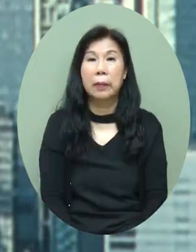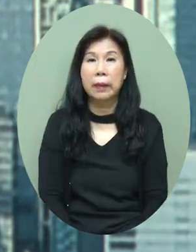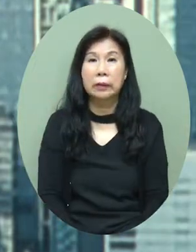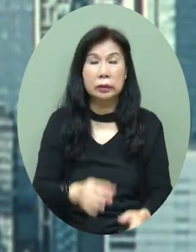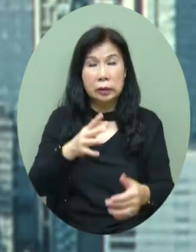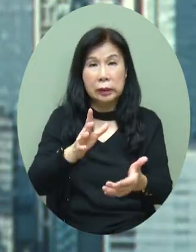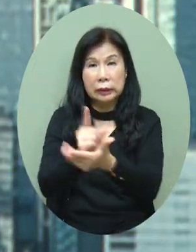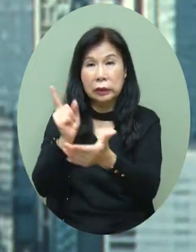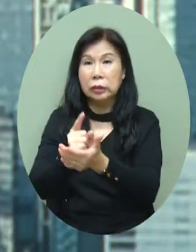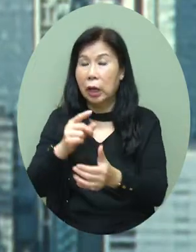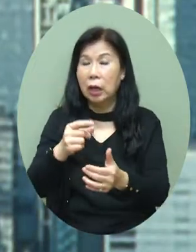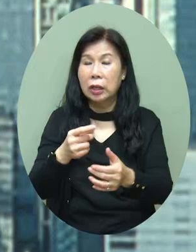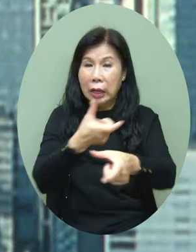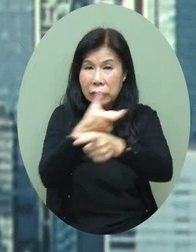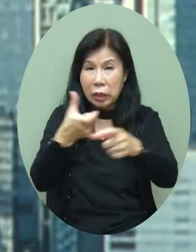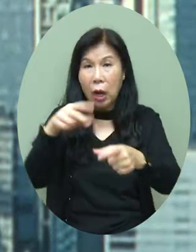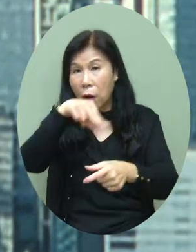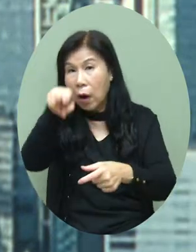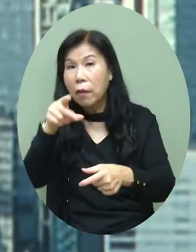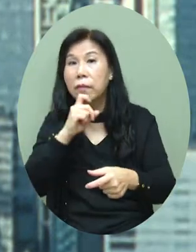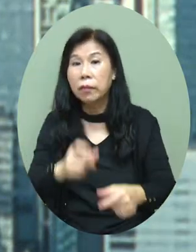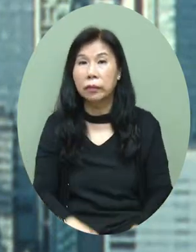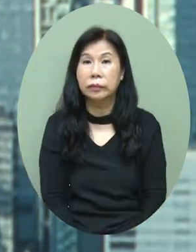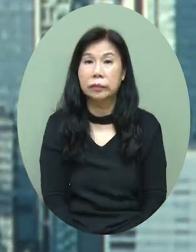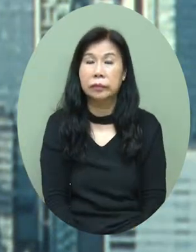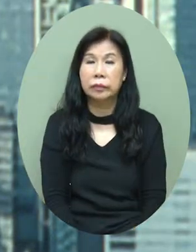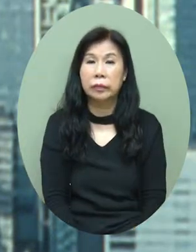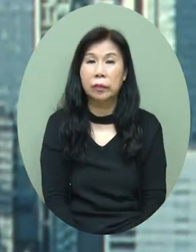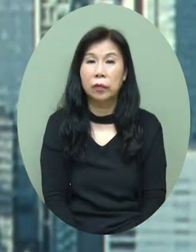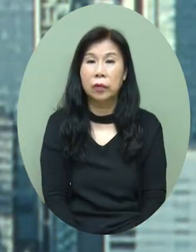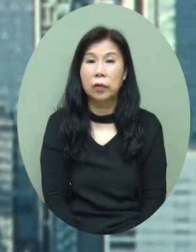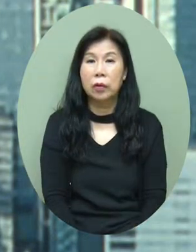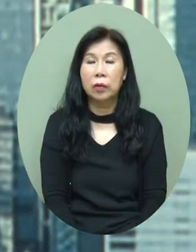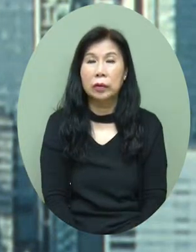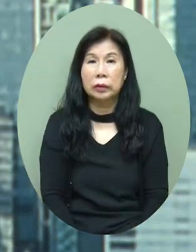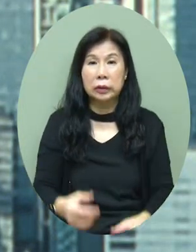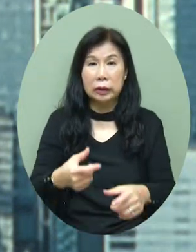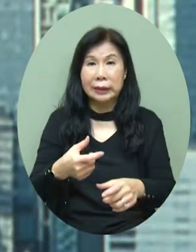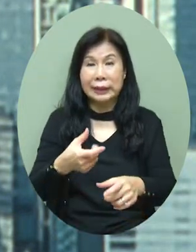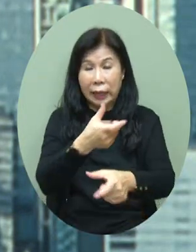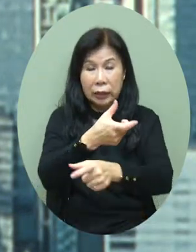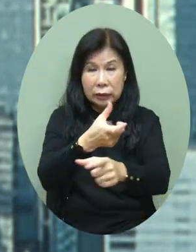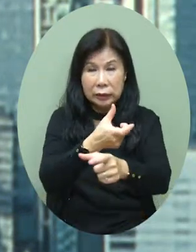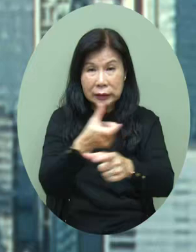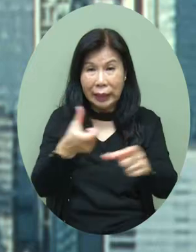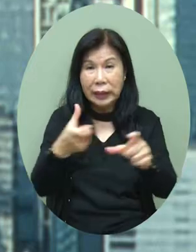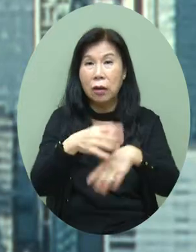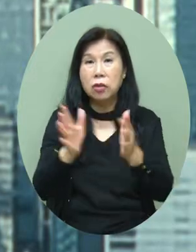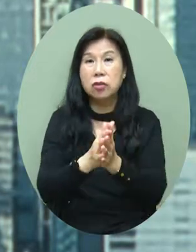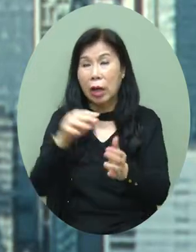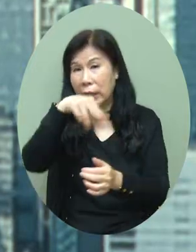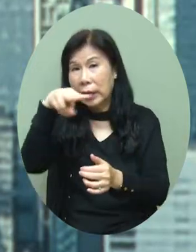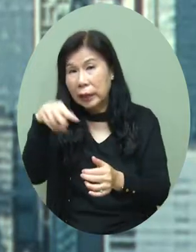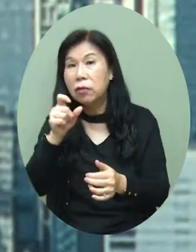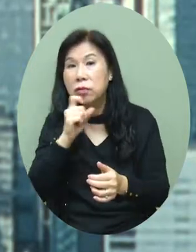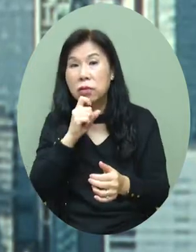每一年做嗰個薪酬嘅調整呢，就會係有呢一個我而家講緊呢一個薪酬調整嘅機制啦。咁我哋